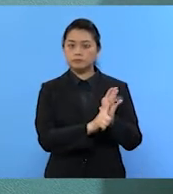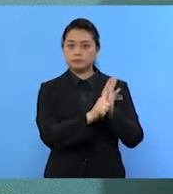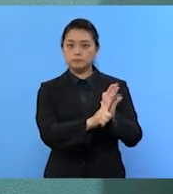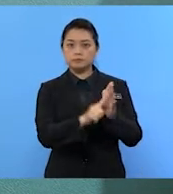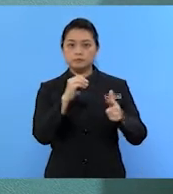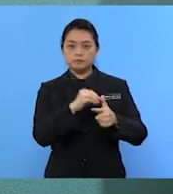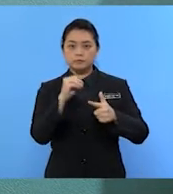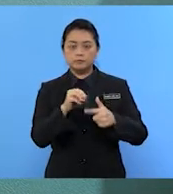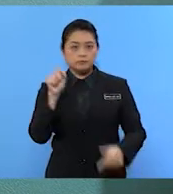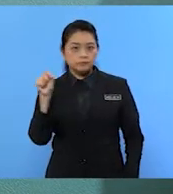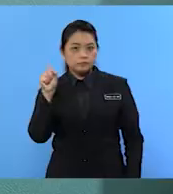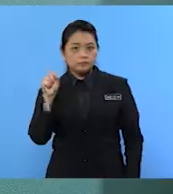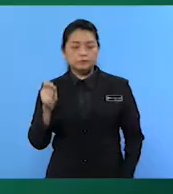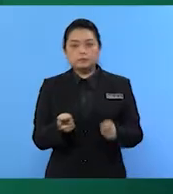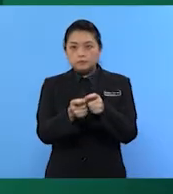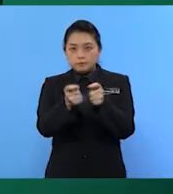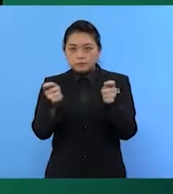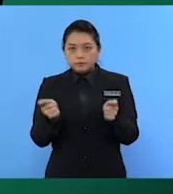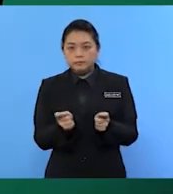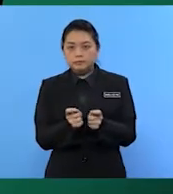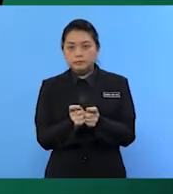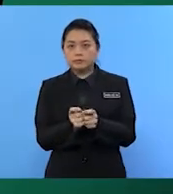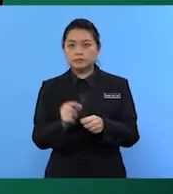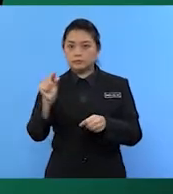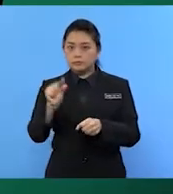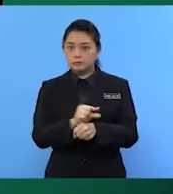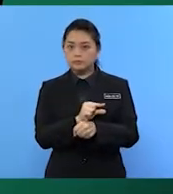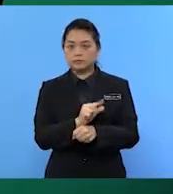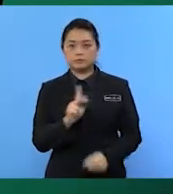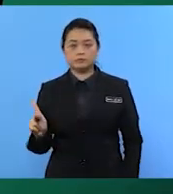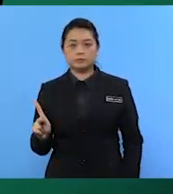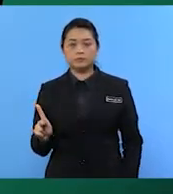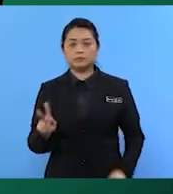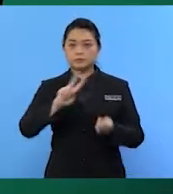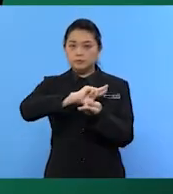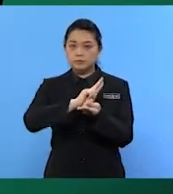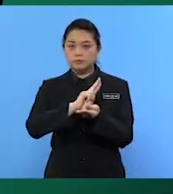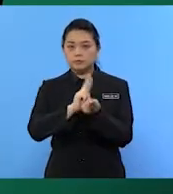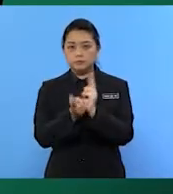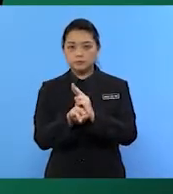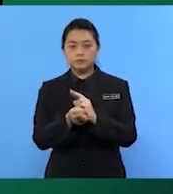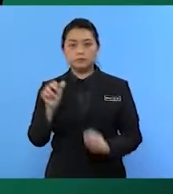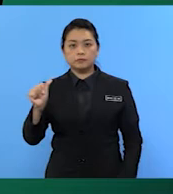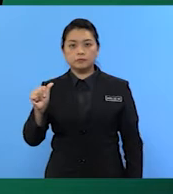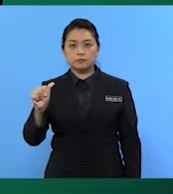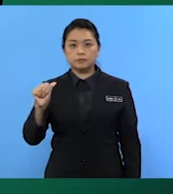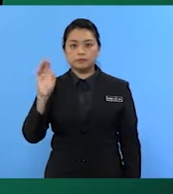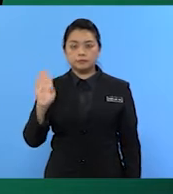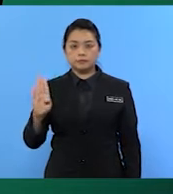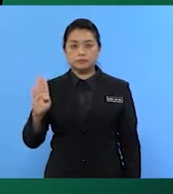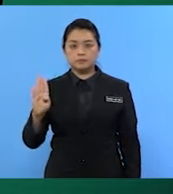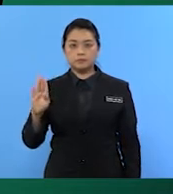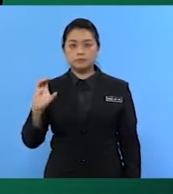atau tandakan kedudukan menggunakan pemboleh ubah A, B, C dan